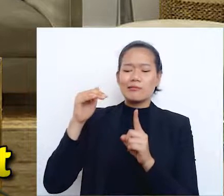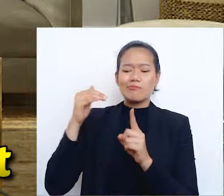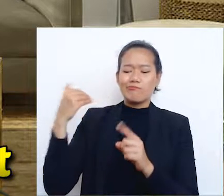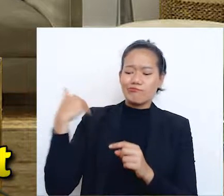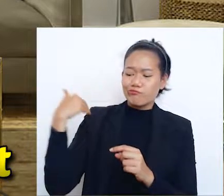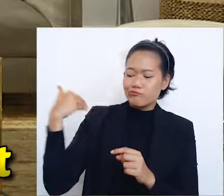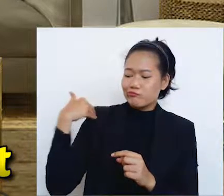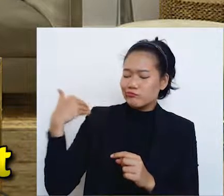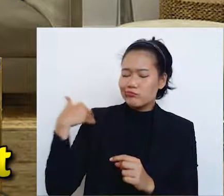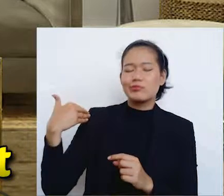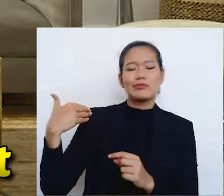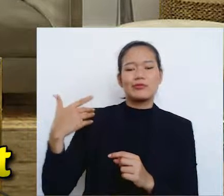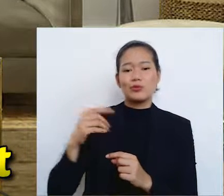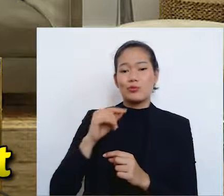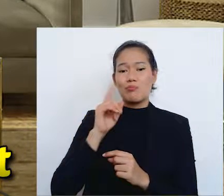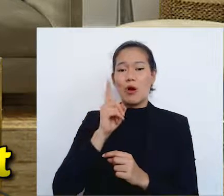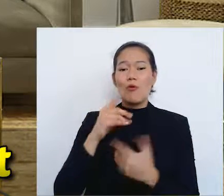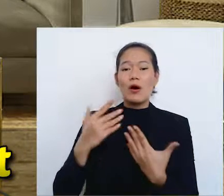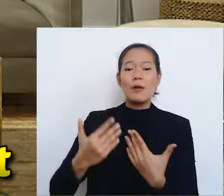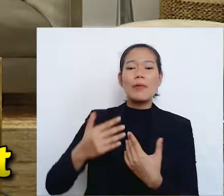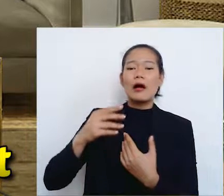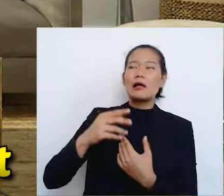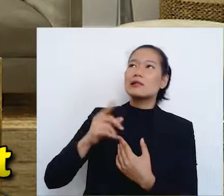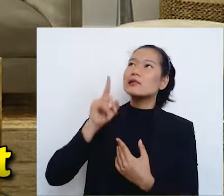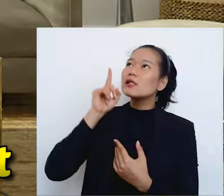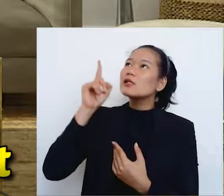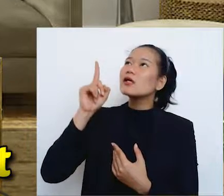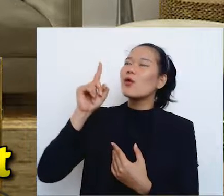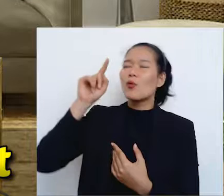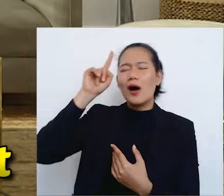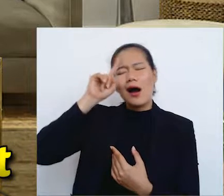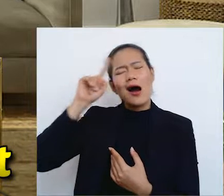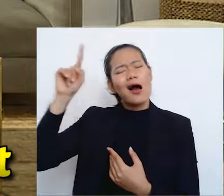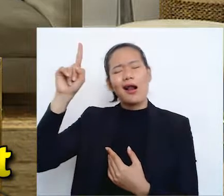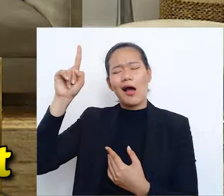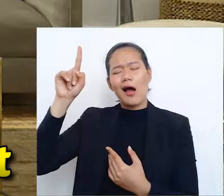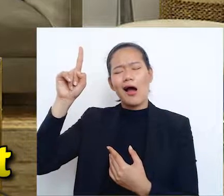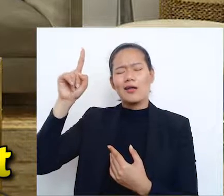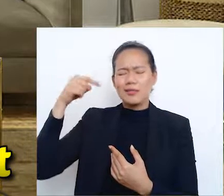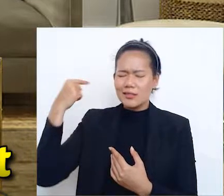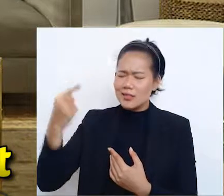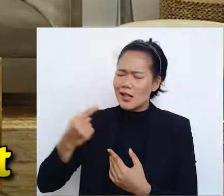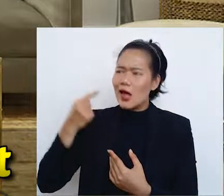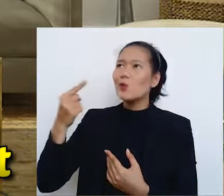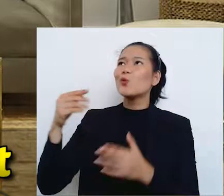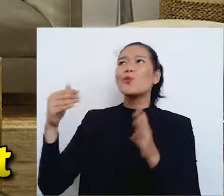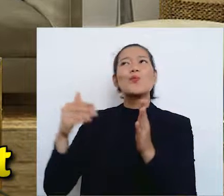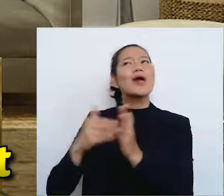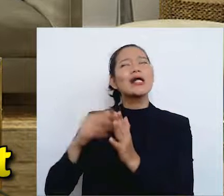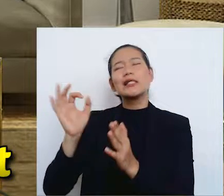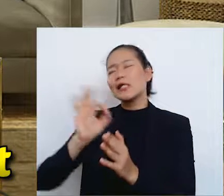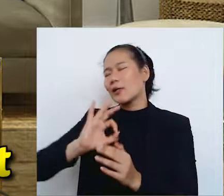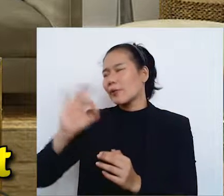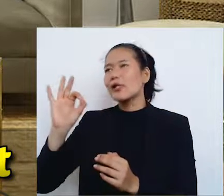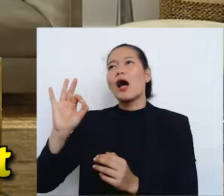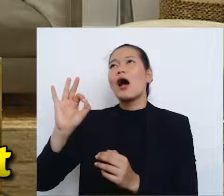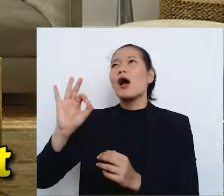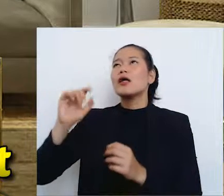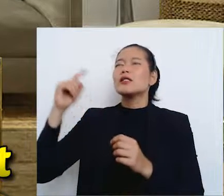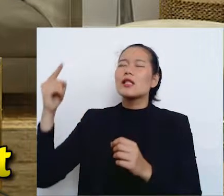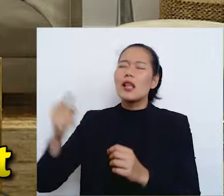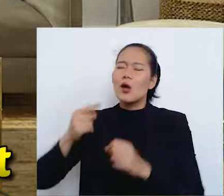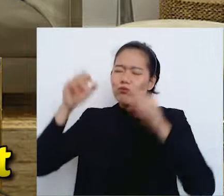mengingatkan kami bahwa Engkau adalah Allah yang tidak pernah berhenti memberkati